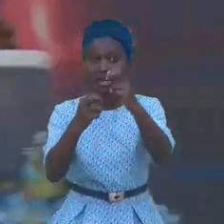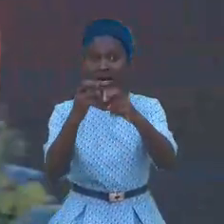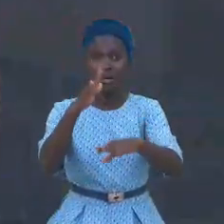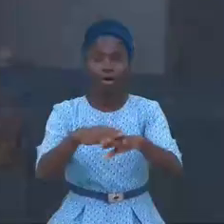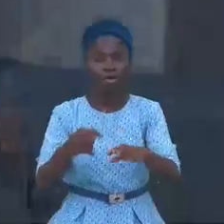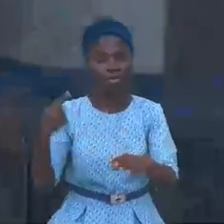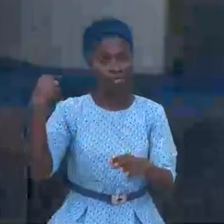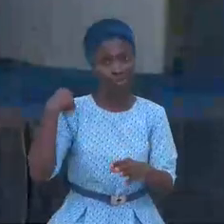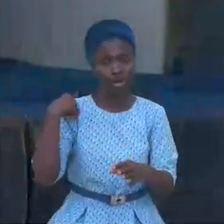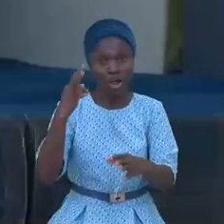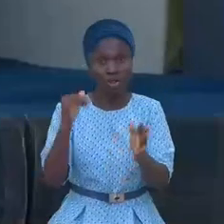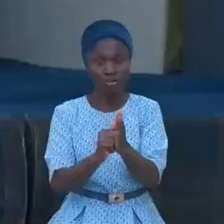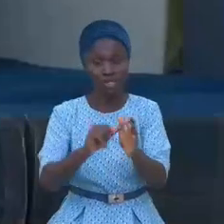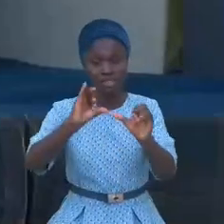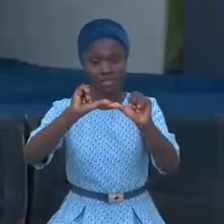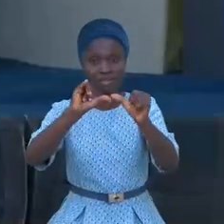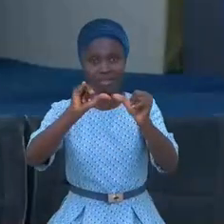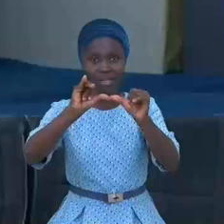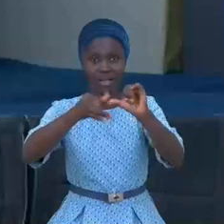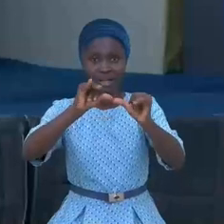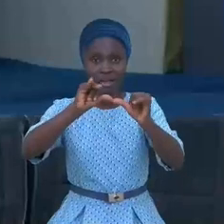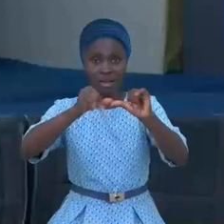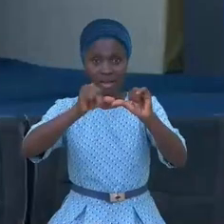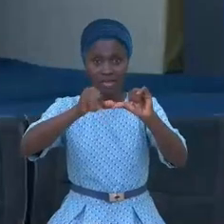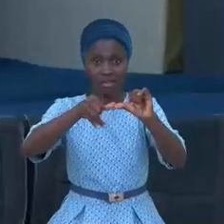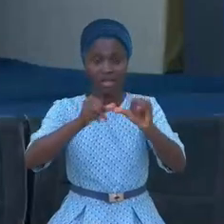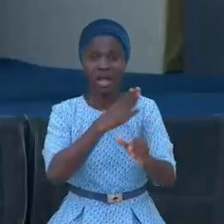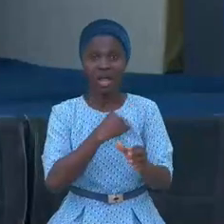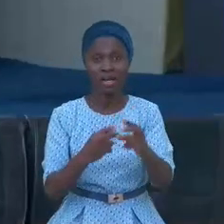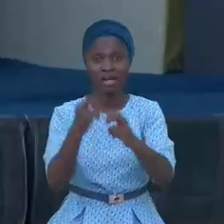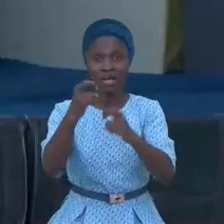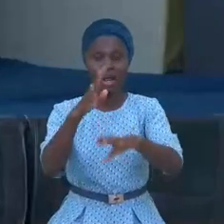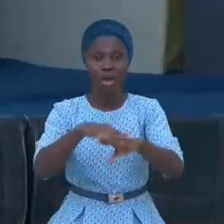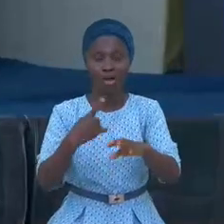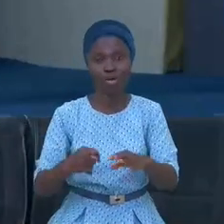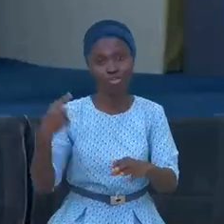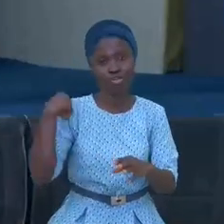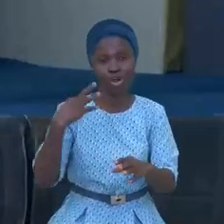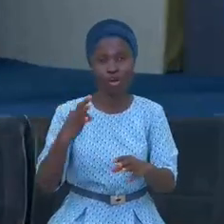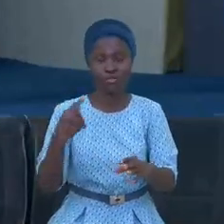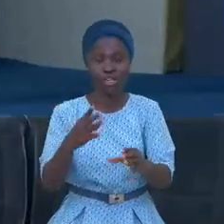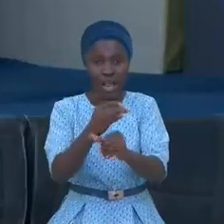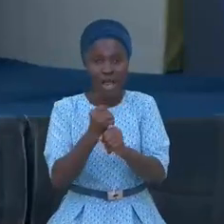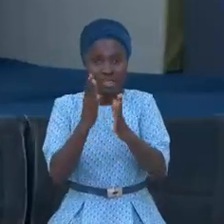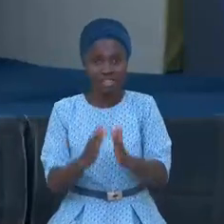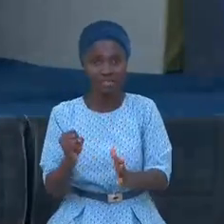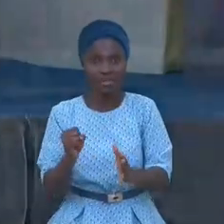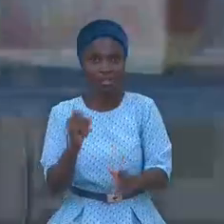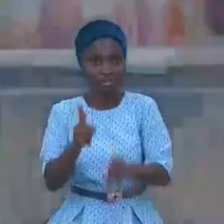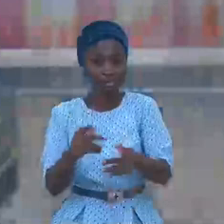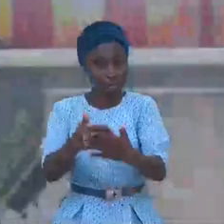de l'ingénieur. Et grimpe sur les épaules du réalisateur devant toi. Lis